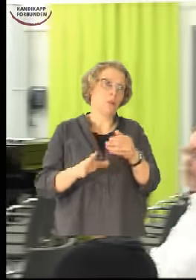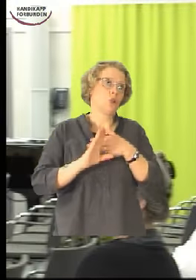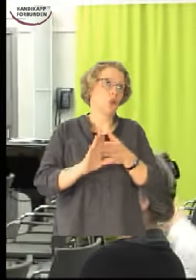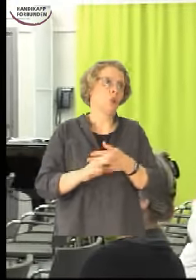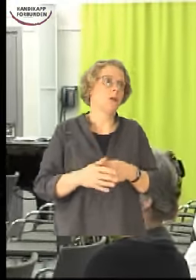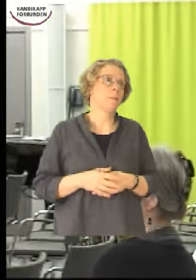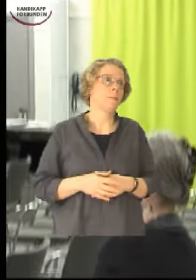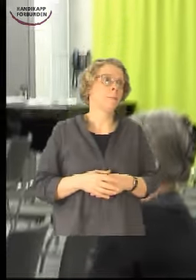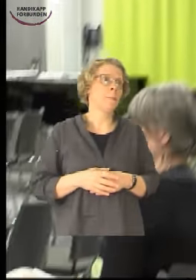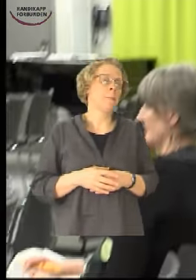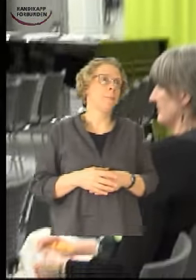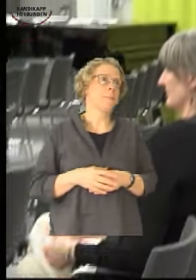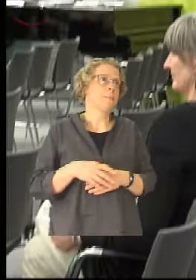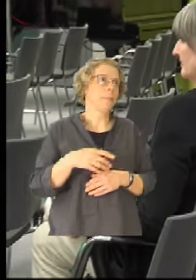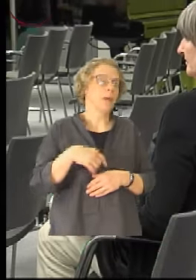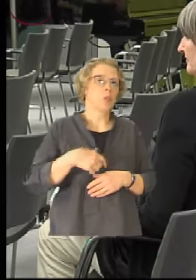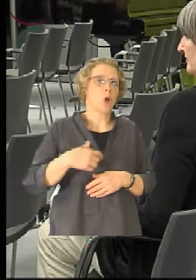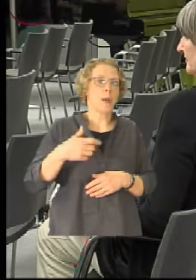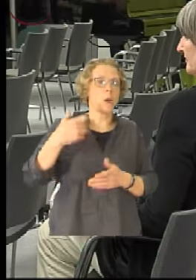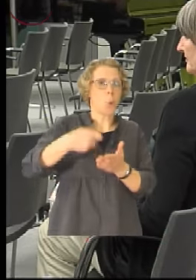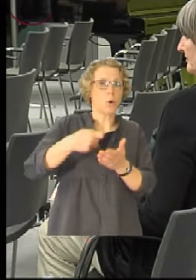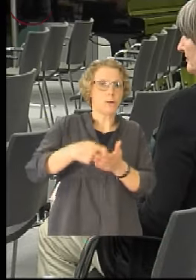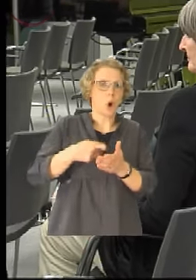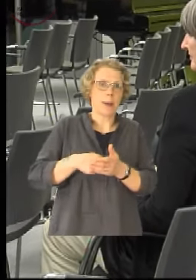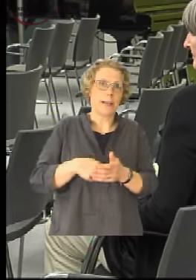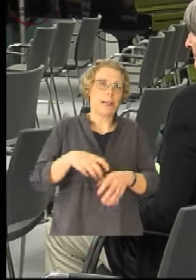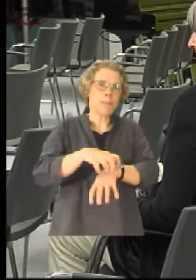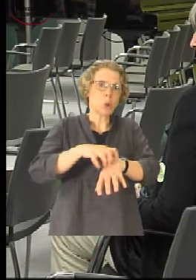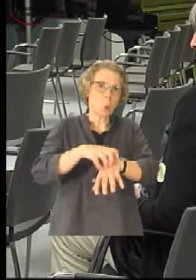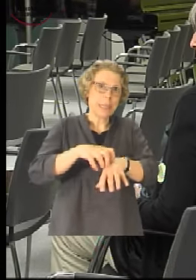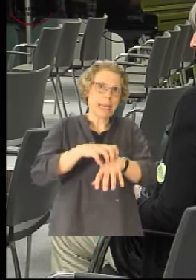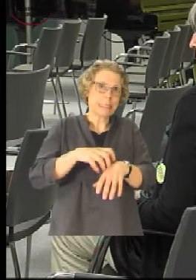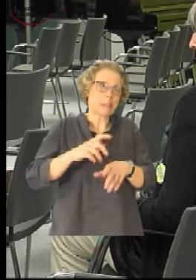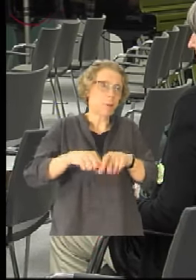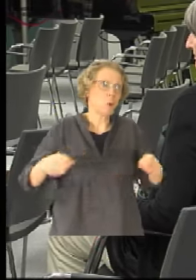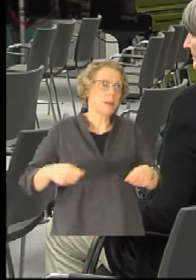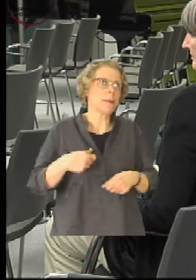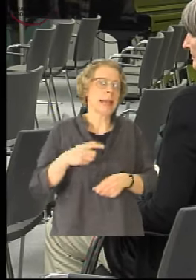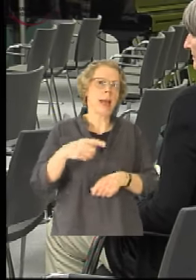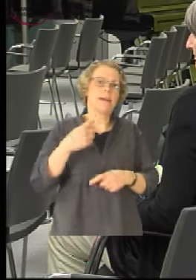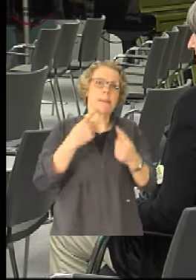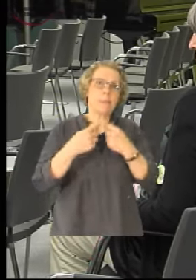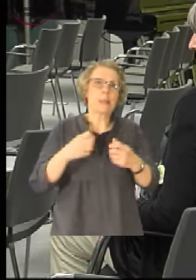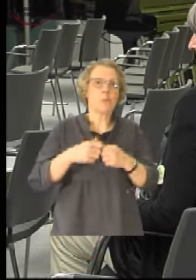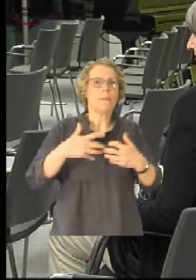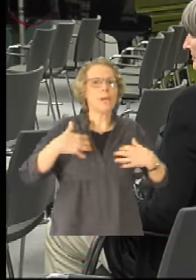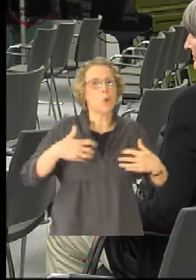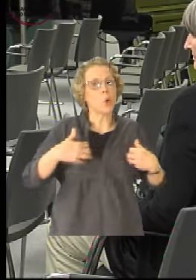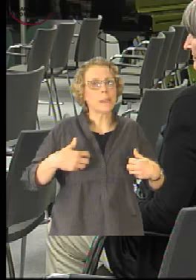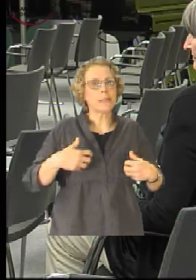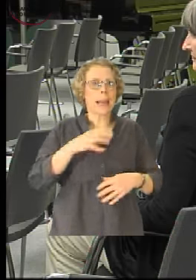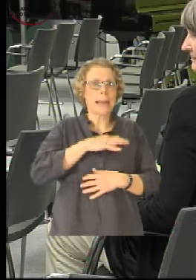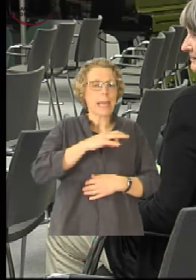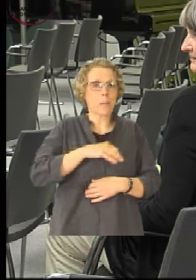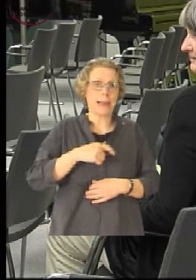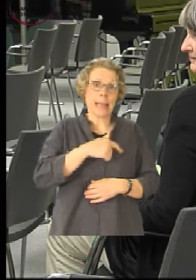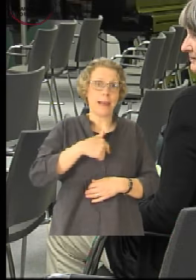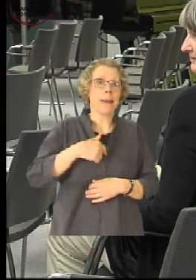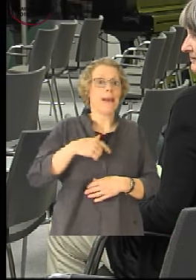Han är psoriasisförbundet, och den här debatten om biologiska läkemedel är lika aktuell för de 300 000 som